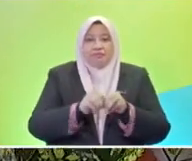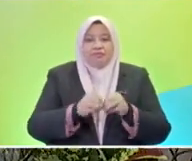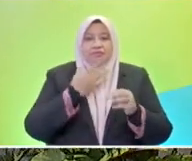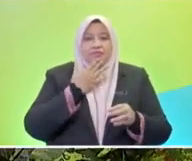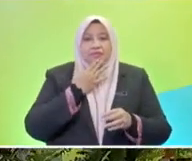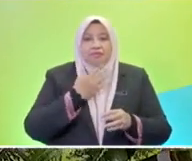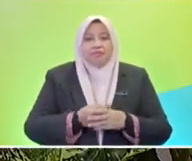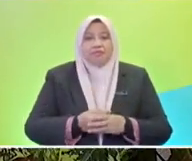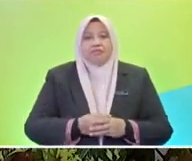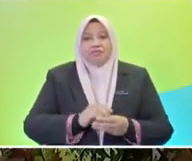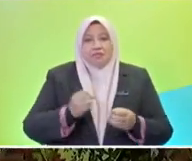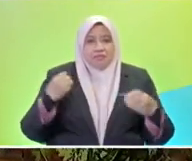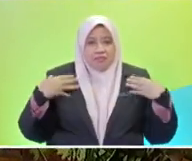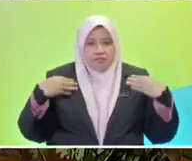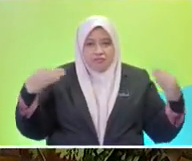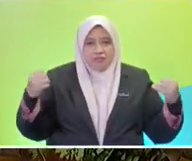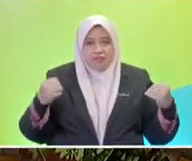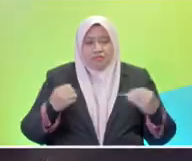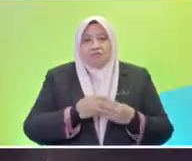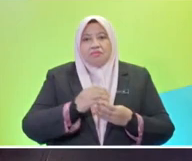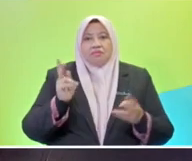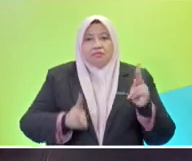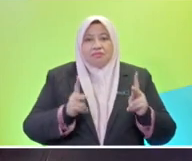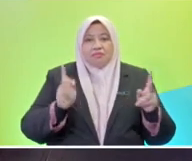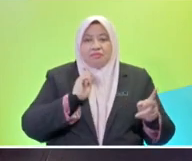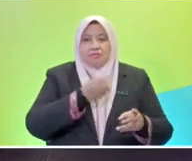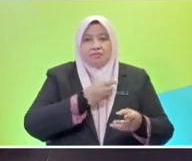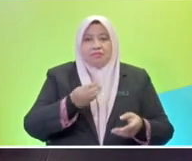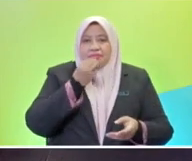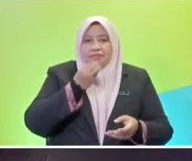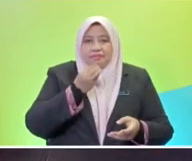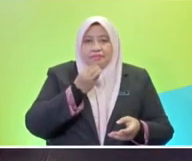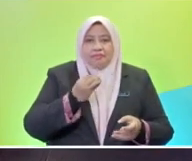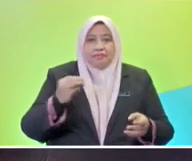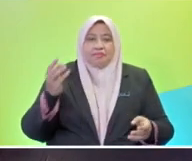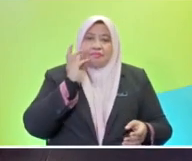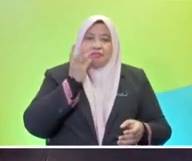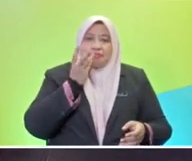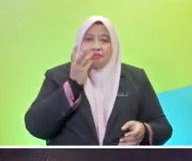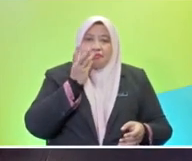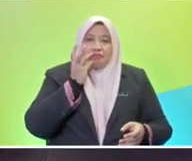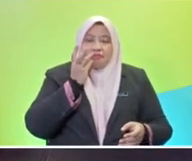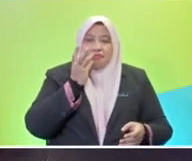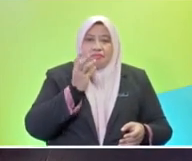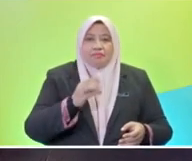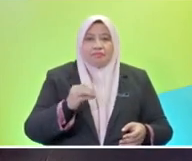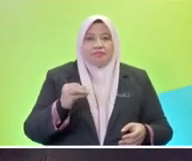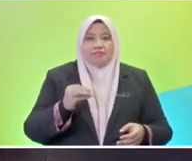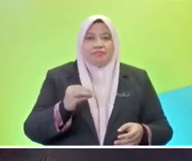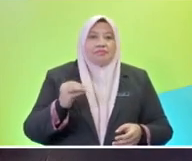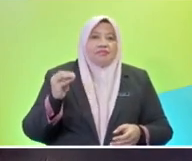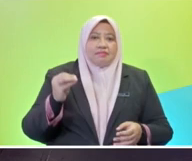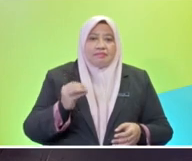cikgu. Macam-macam. Subur kan? Kalau kita manusia, kita kena makan apa untuk sehat? Kita kena makan chicken rice.